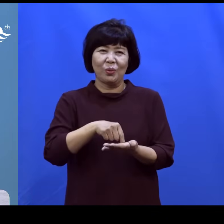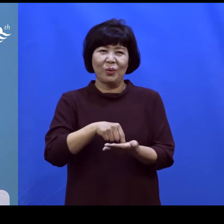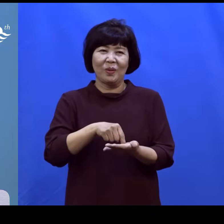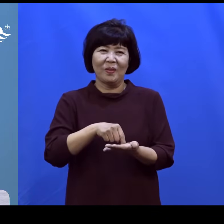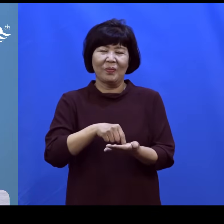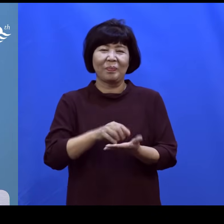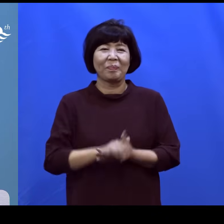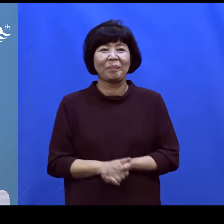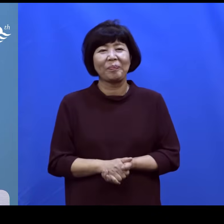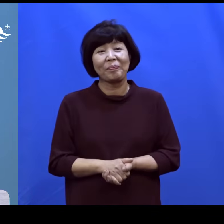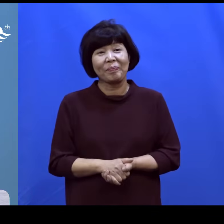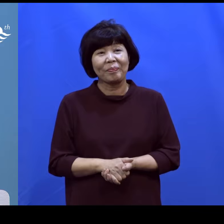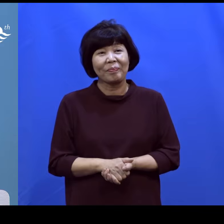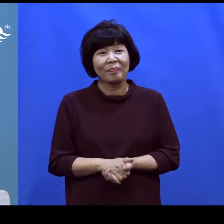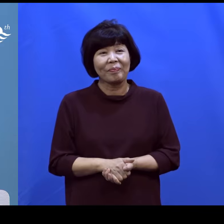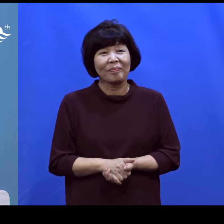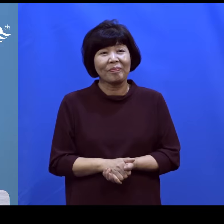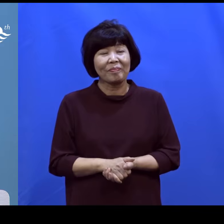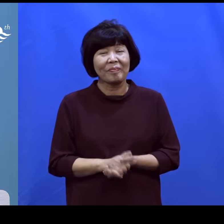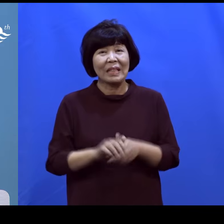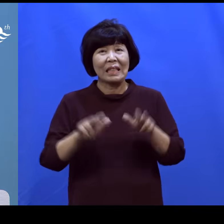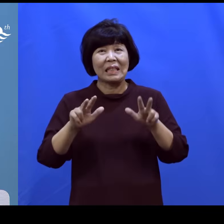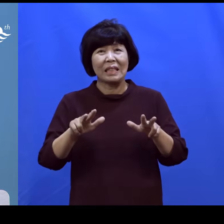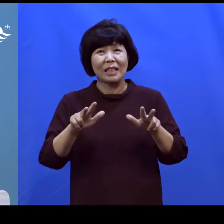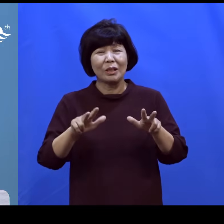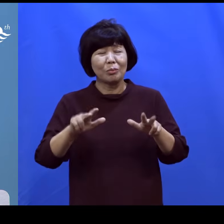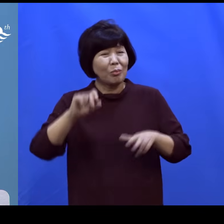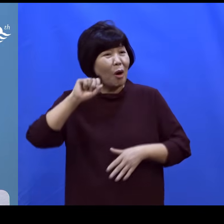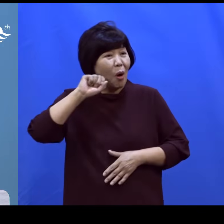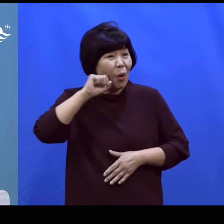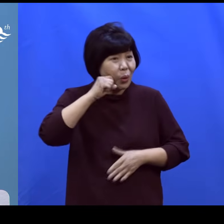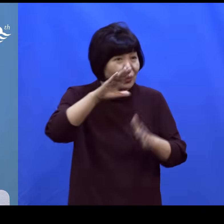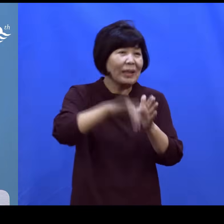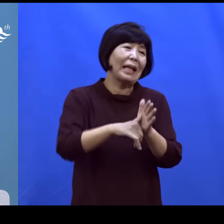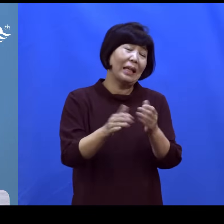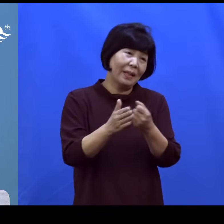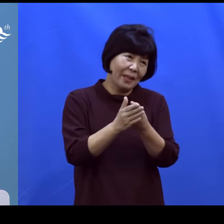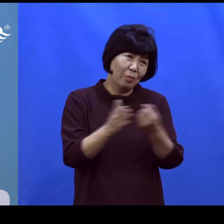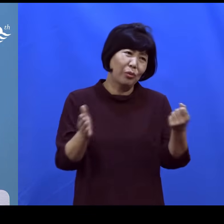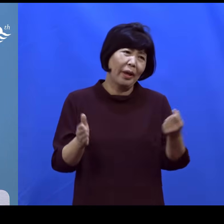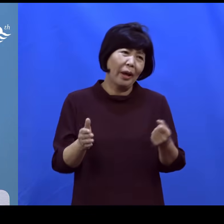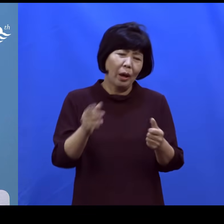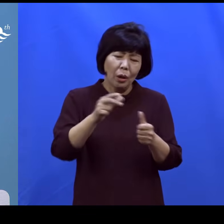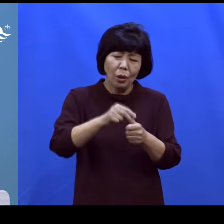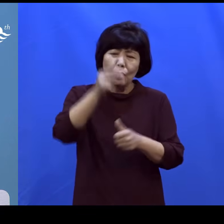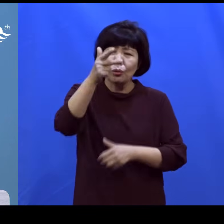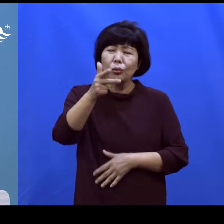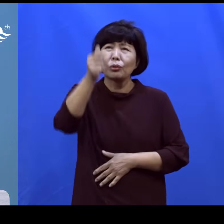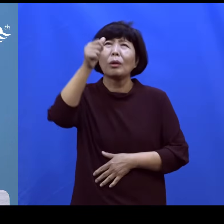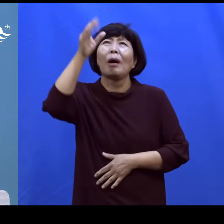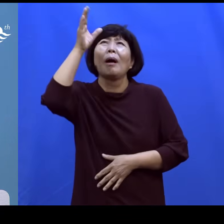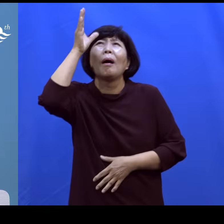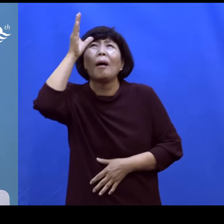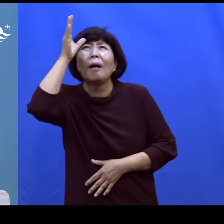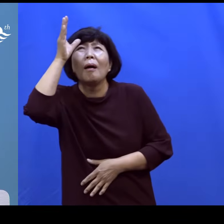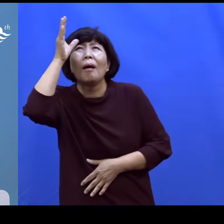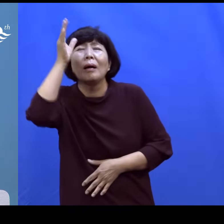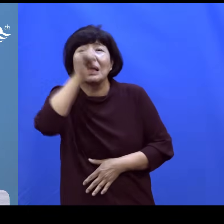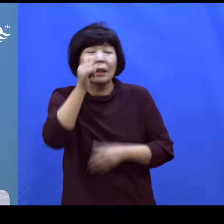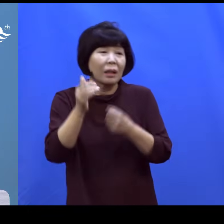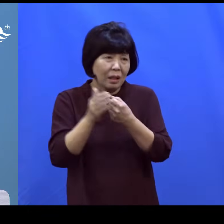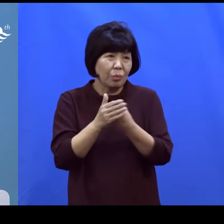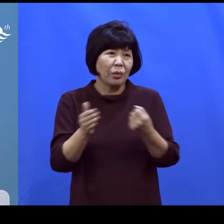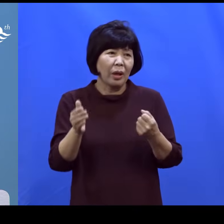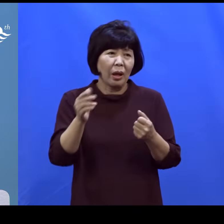있어요. 그리고 이 시대가 굉장히 어려운 시대였기 때문에 메시아에 대한 목마름이 꽉 차 있던 시대예요. 누군가